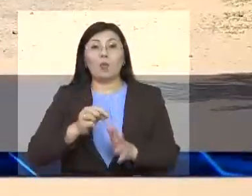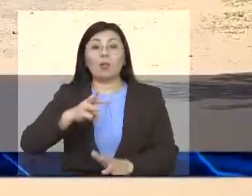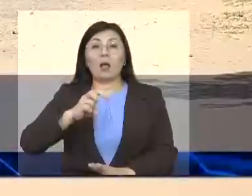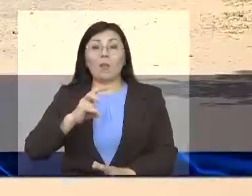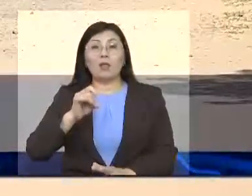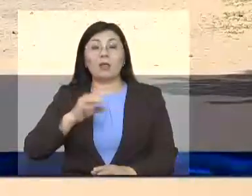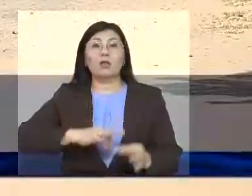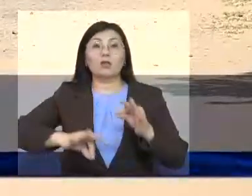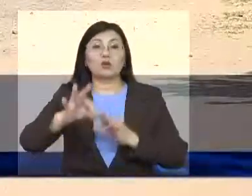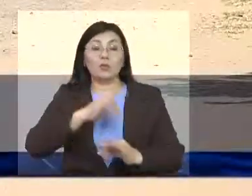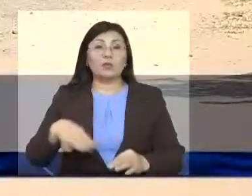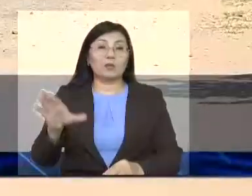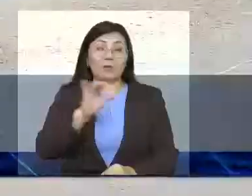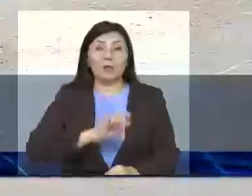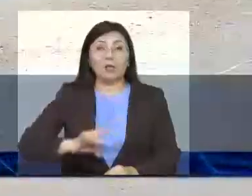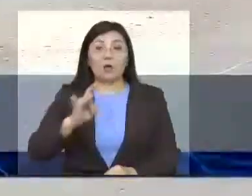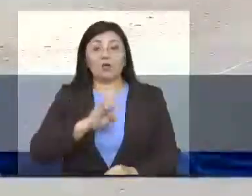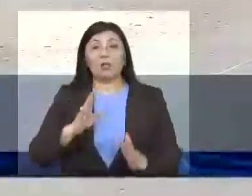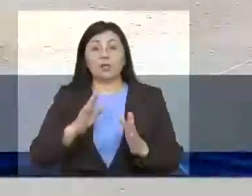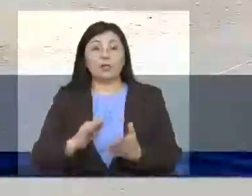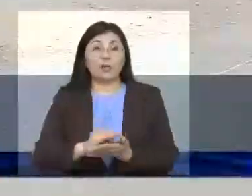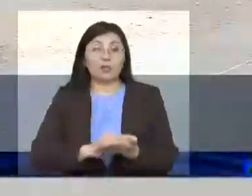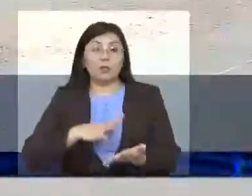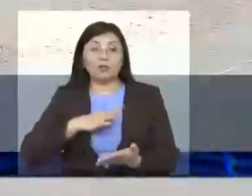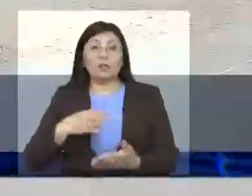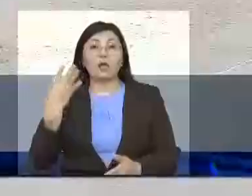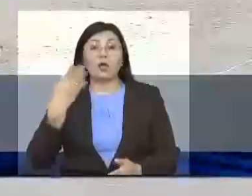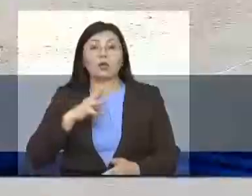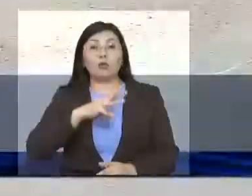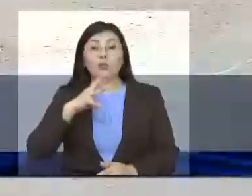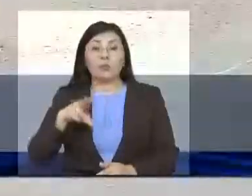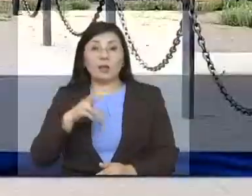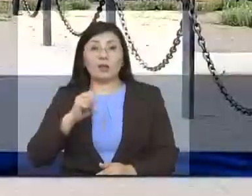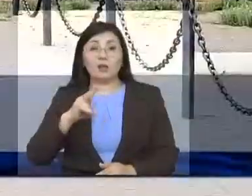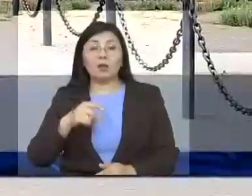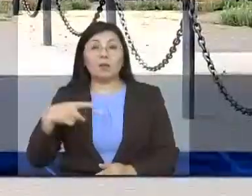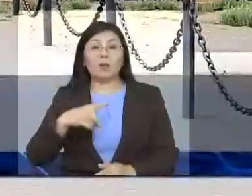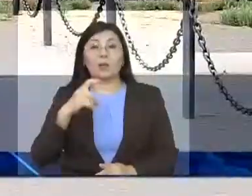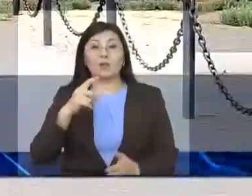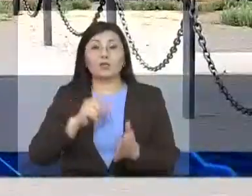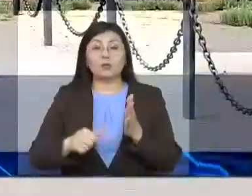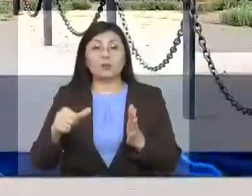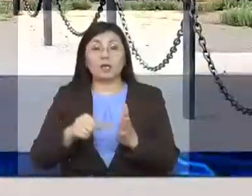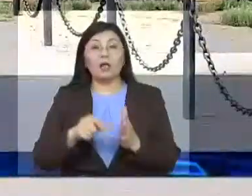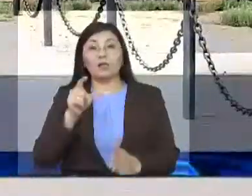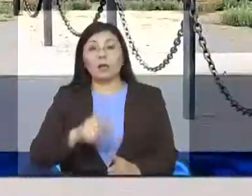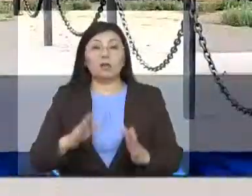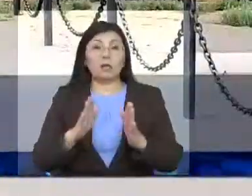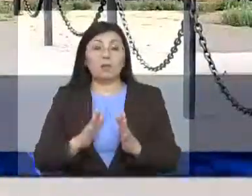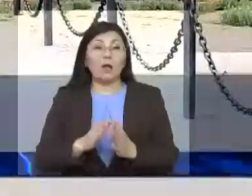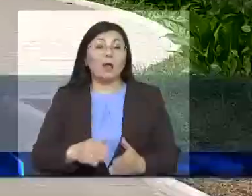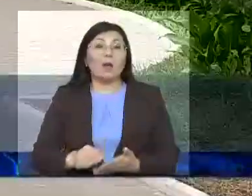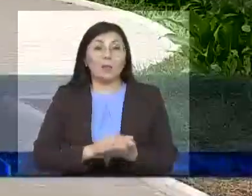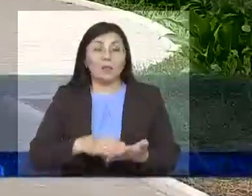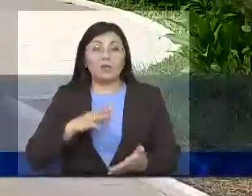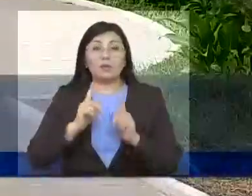жобасына өңірдің барлық ауданынан өтінім түскен. Облыс бойынша 4,18 миллиард теңгеге 1176 адамның өтініші мақұлданды. Оның